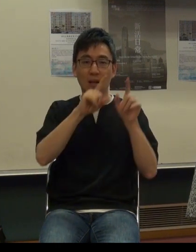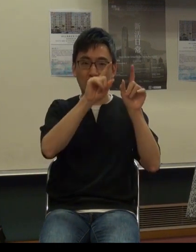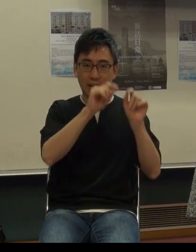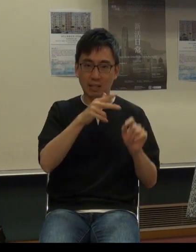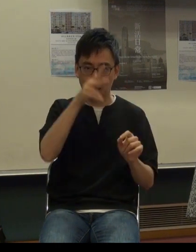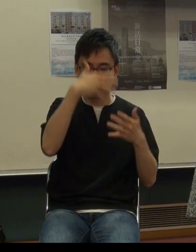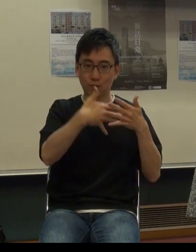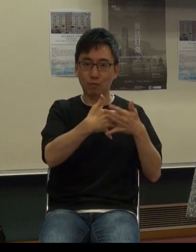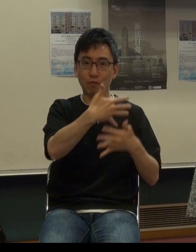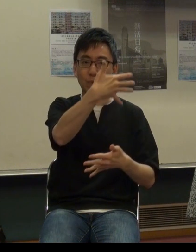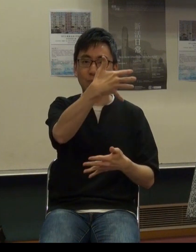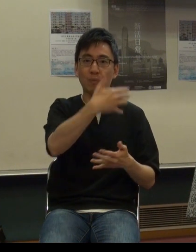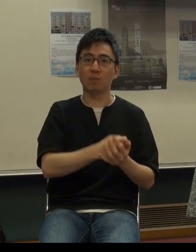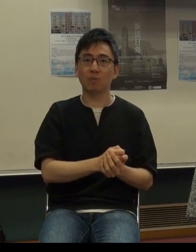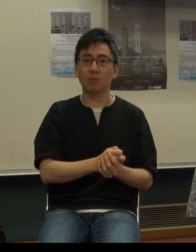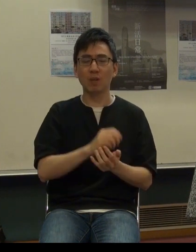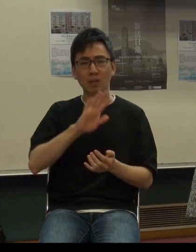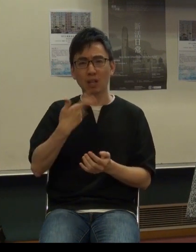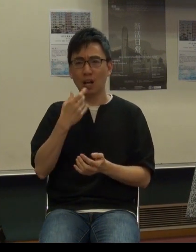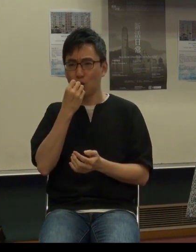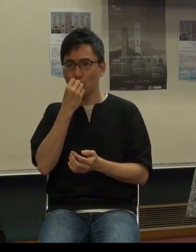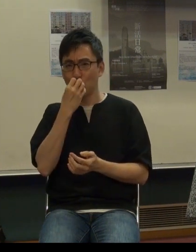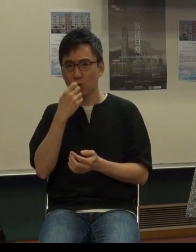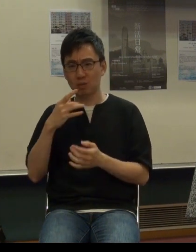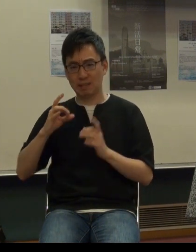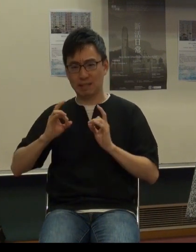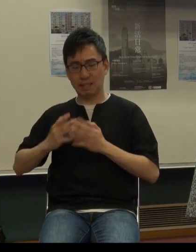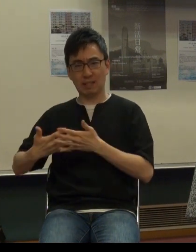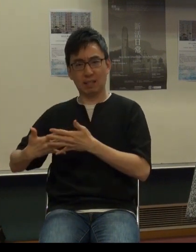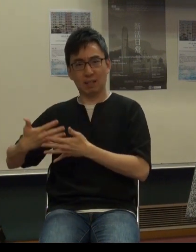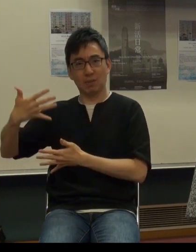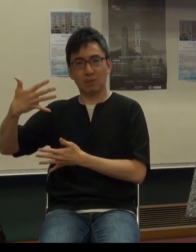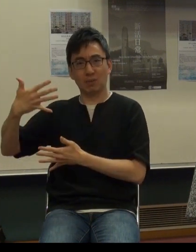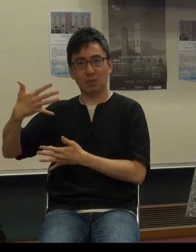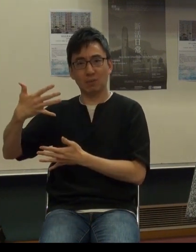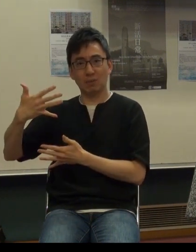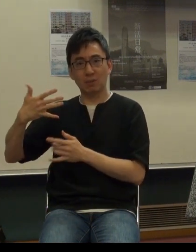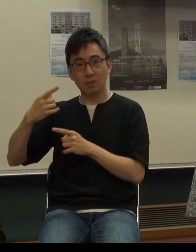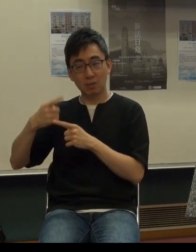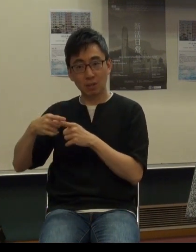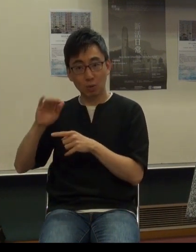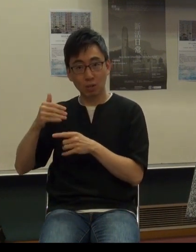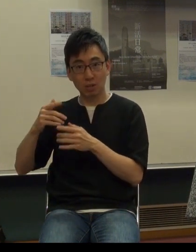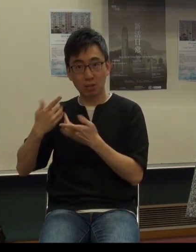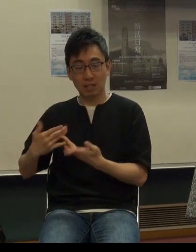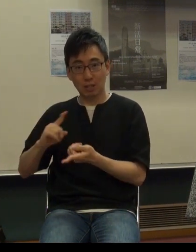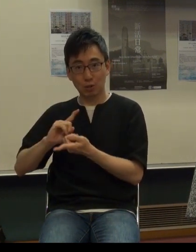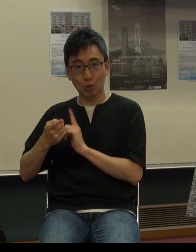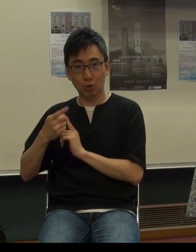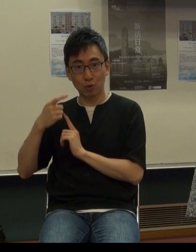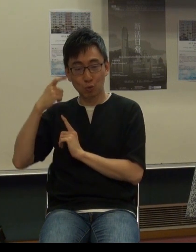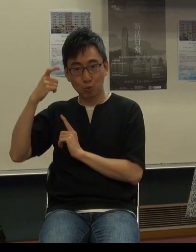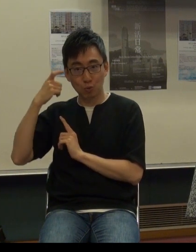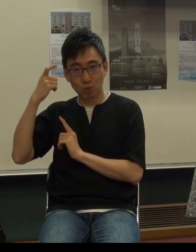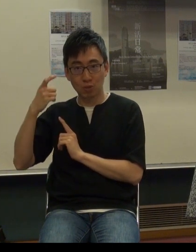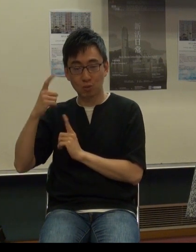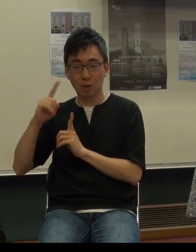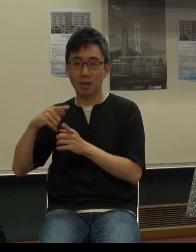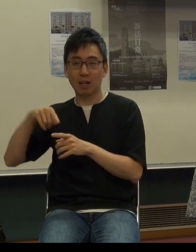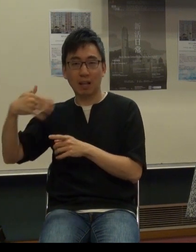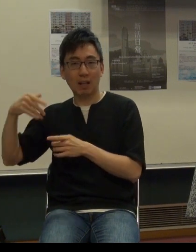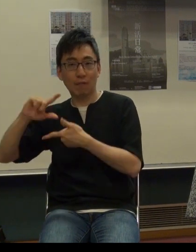建築，但是香港很多的私人樓你又可不可以用現代建築或者是用其他的方